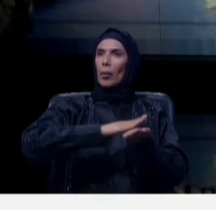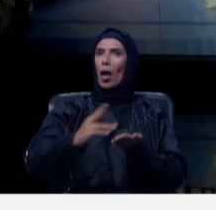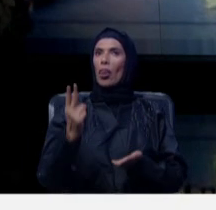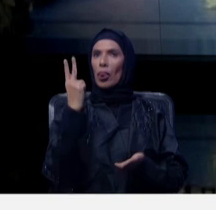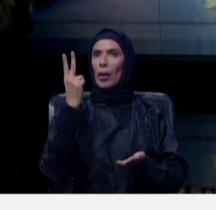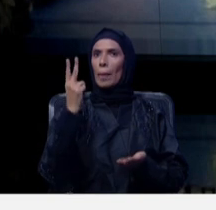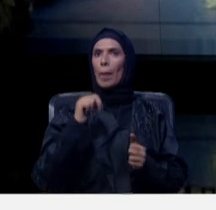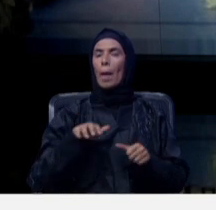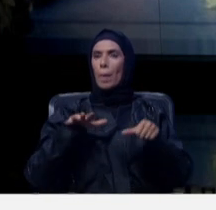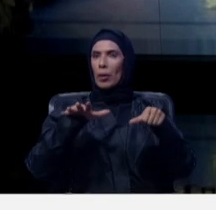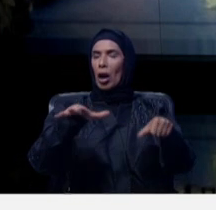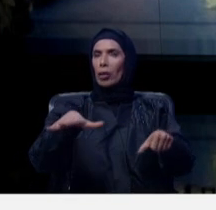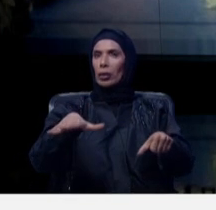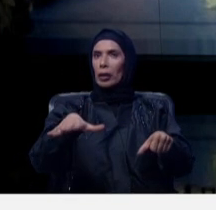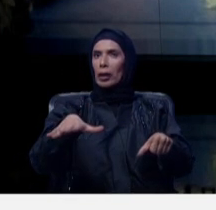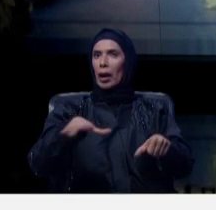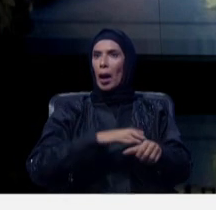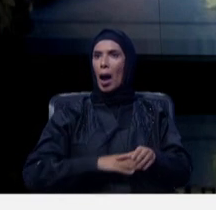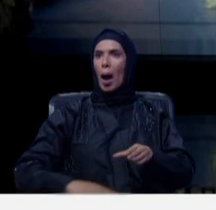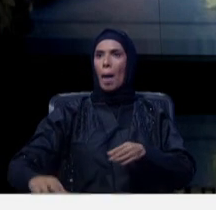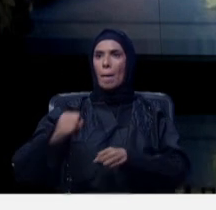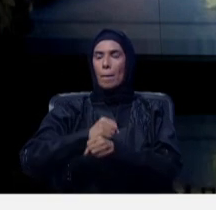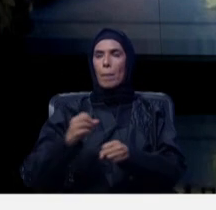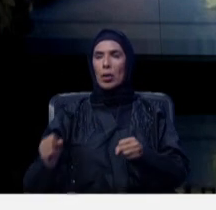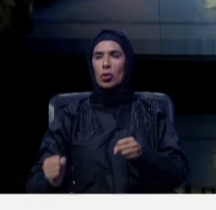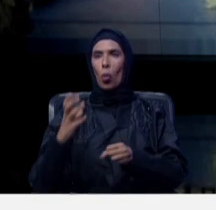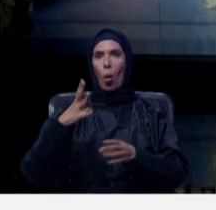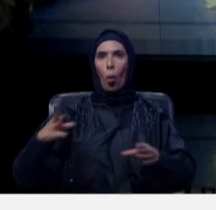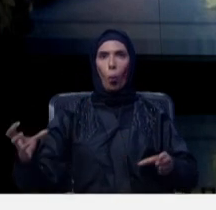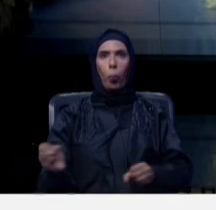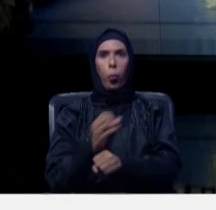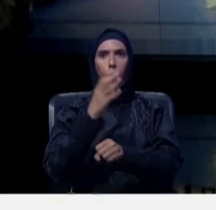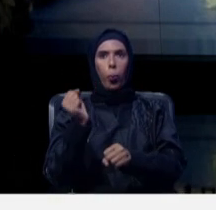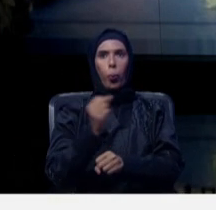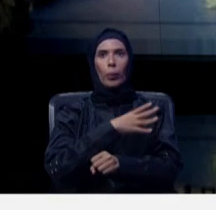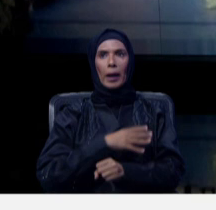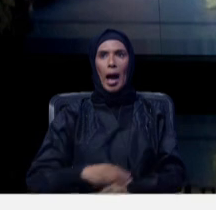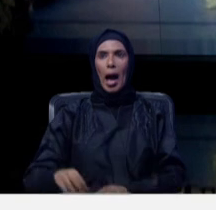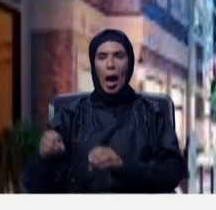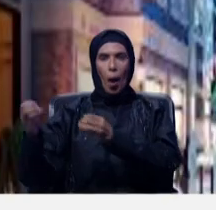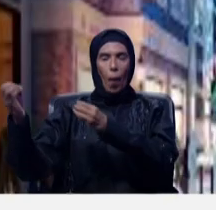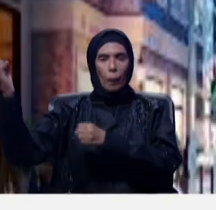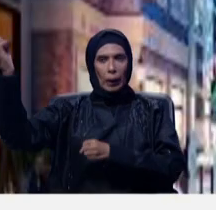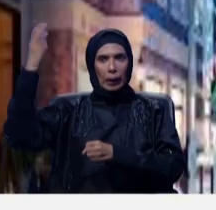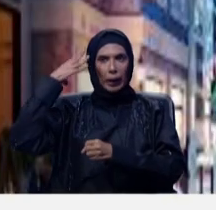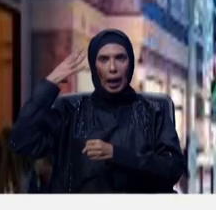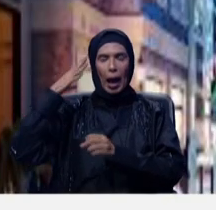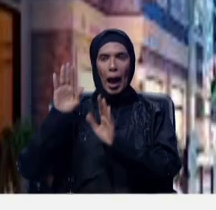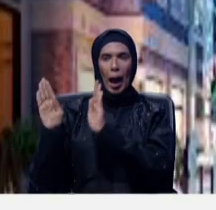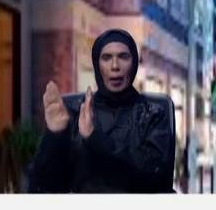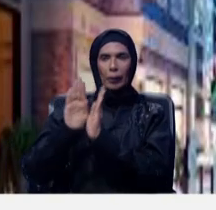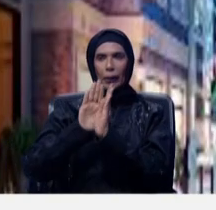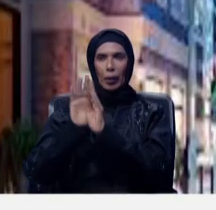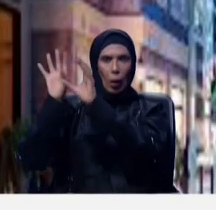2 مليون متر مربع لتنفيذ مشروع محطة مركزية لإنتاج الطاقة الشمسية بقدرة إنتاجية قدرها